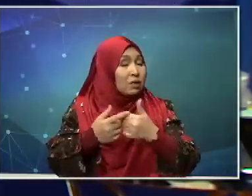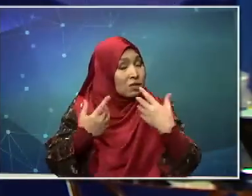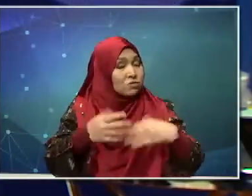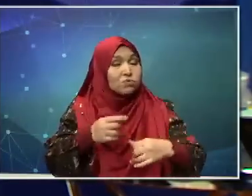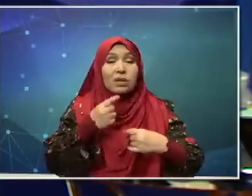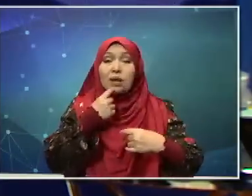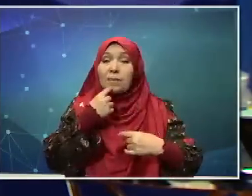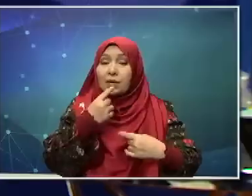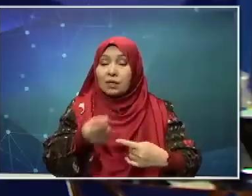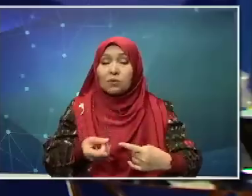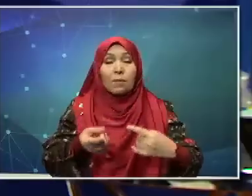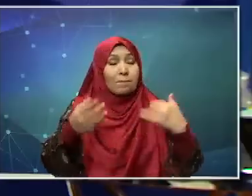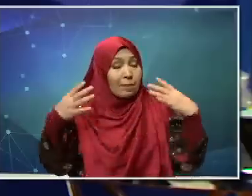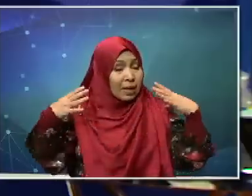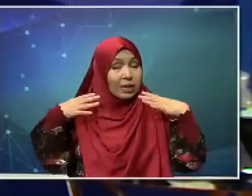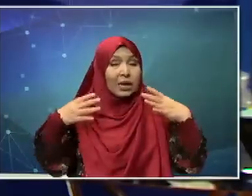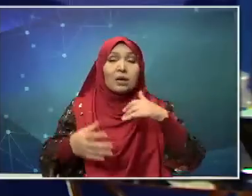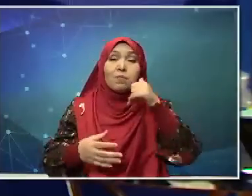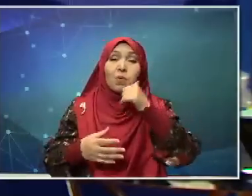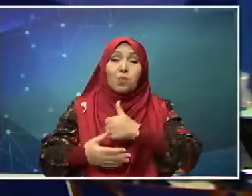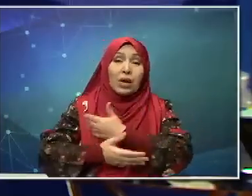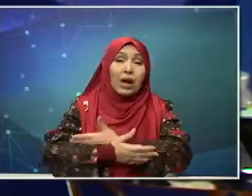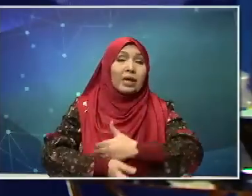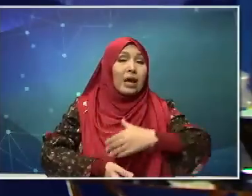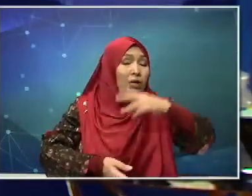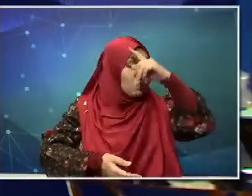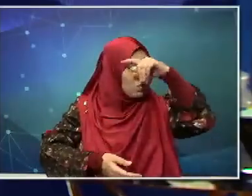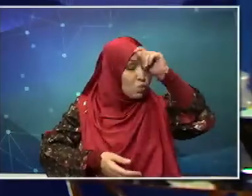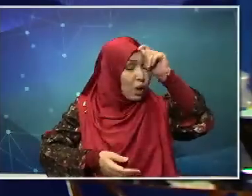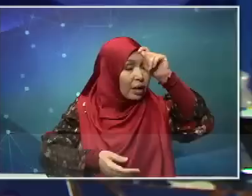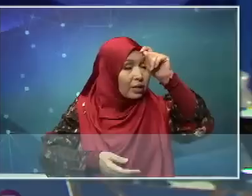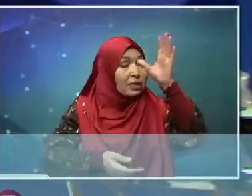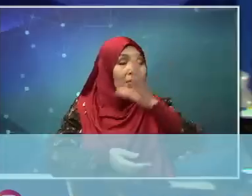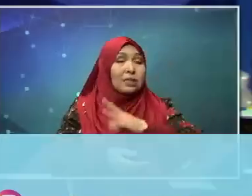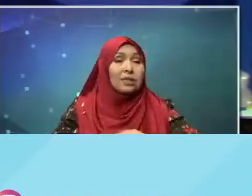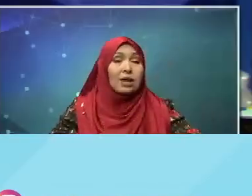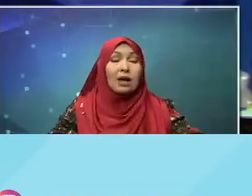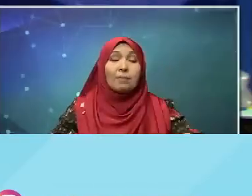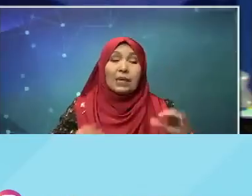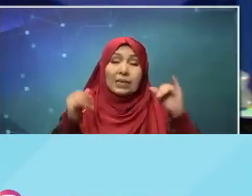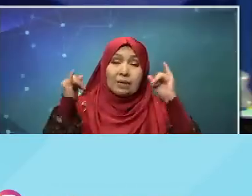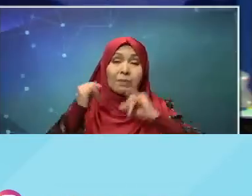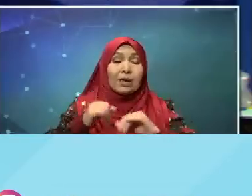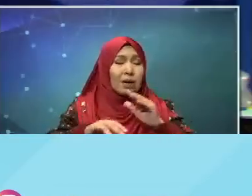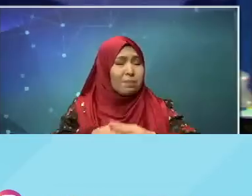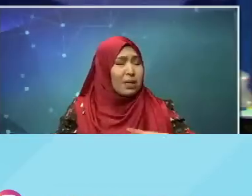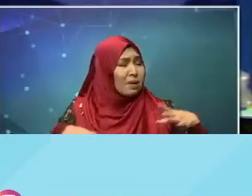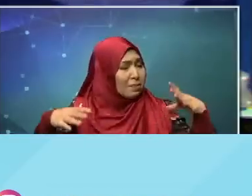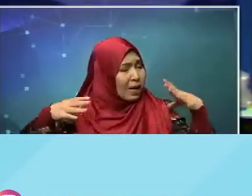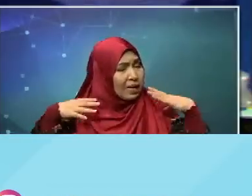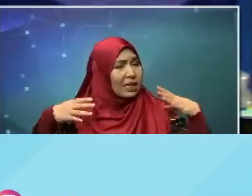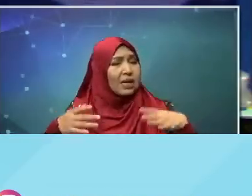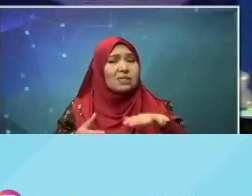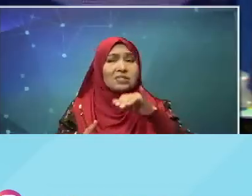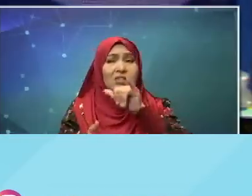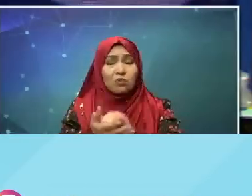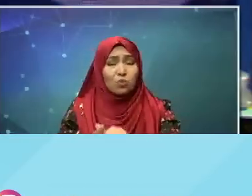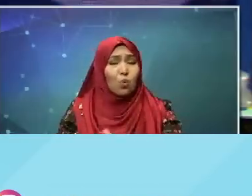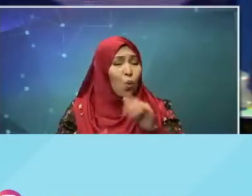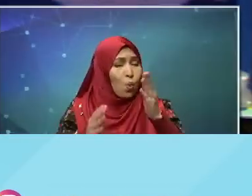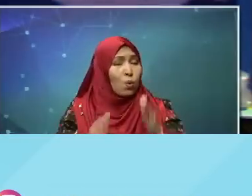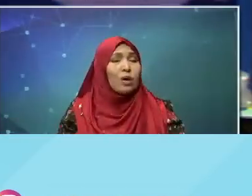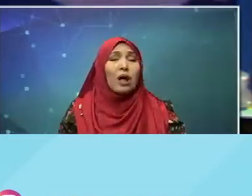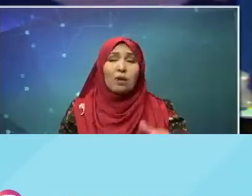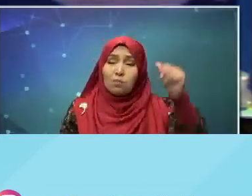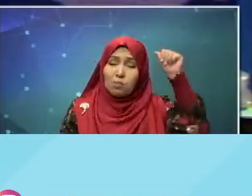mereka tipuan anak pada Tuhan batu eh salah kami Taqwa beribadah pada malaikat besar Adya kangen orang musyrik